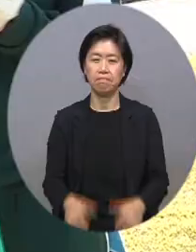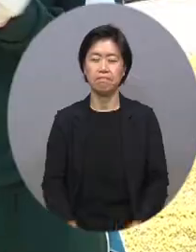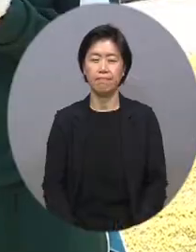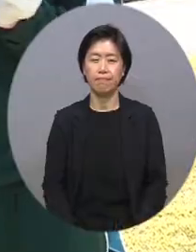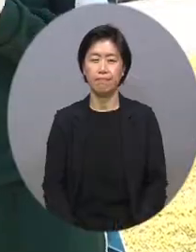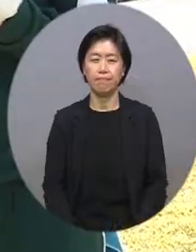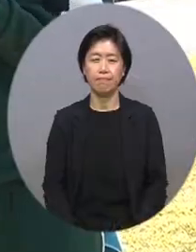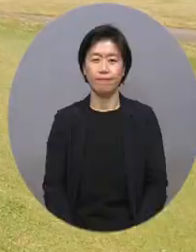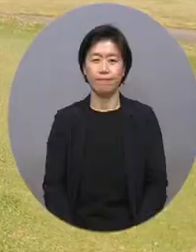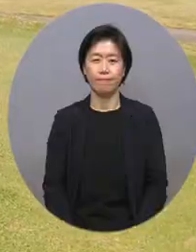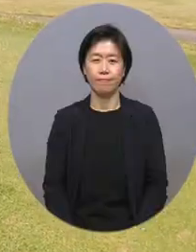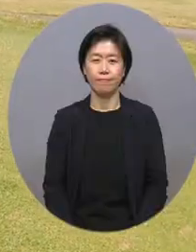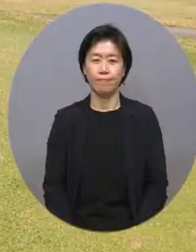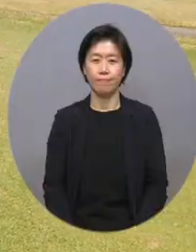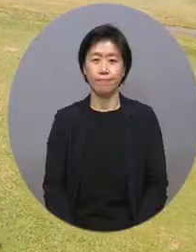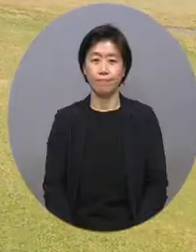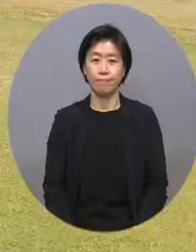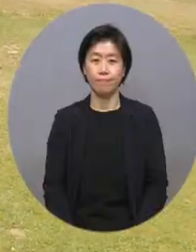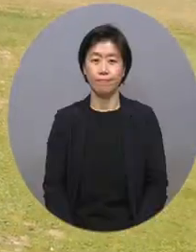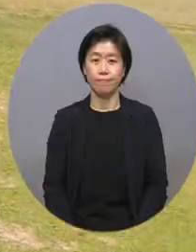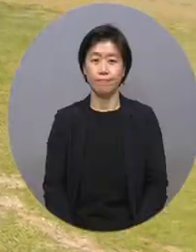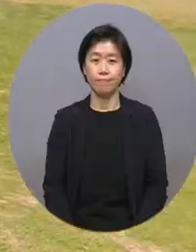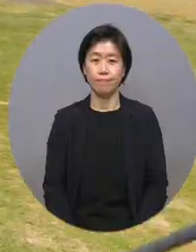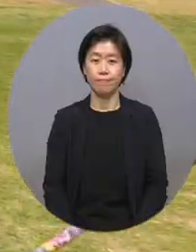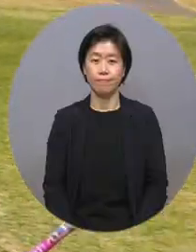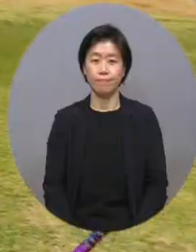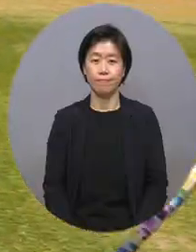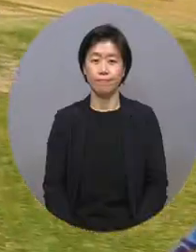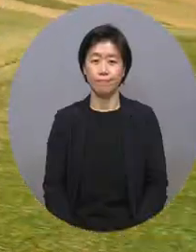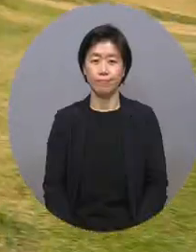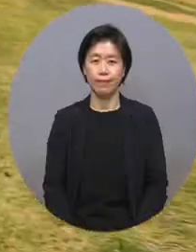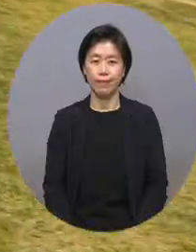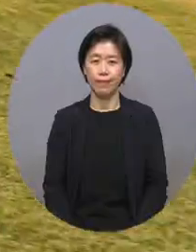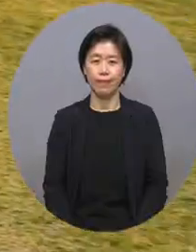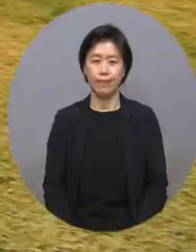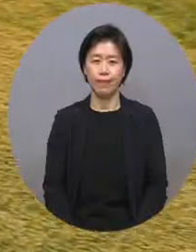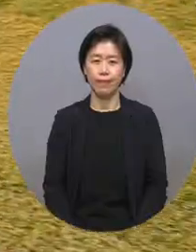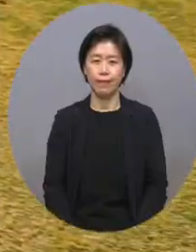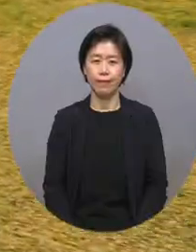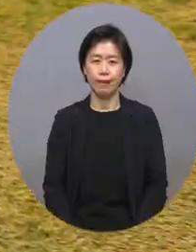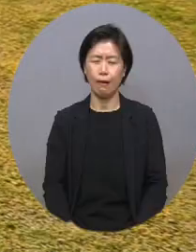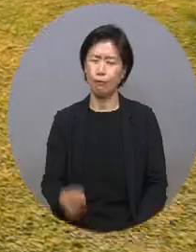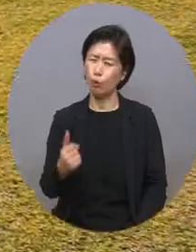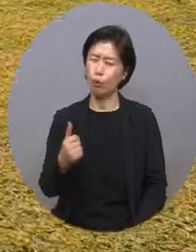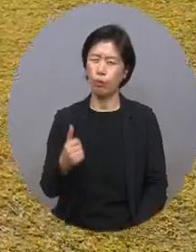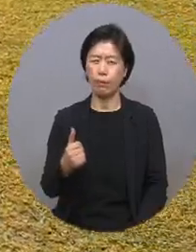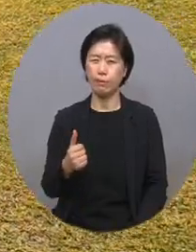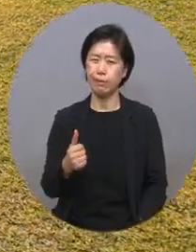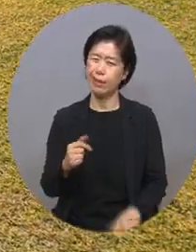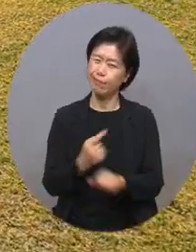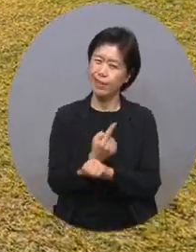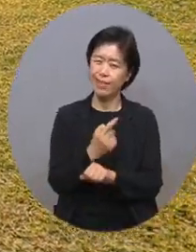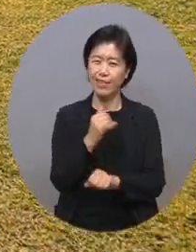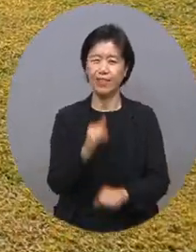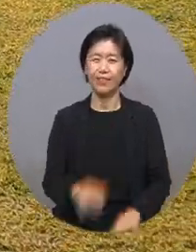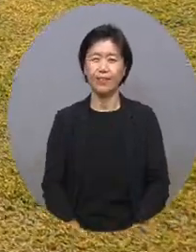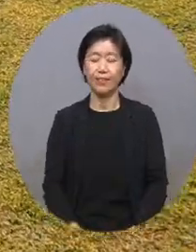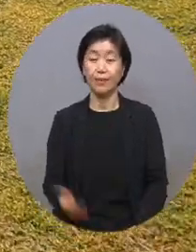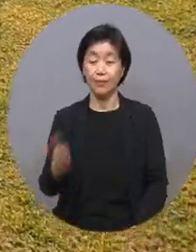역시. 나이샷. 깎였습니다. 그다음 제이 언니.